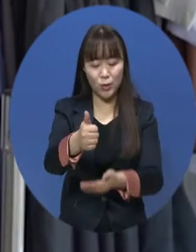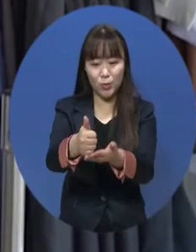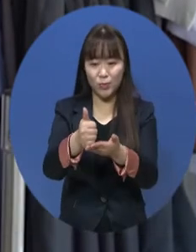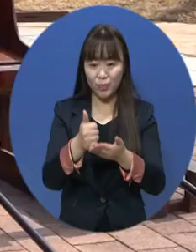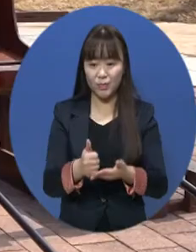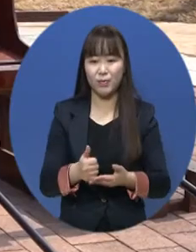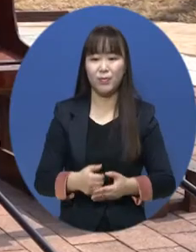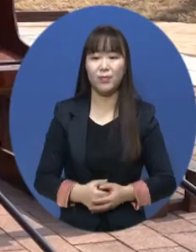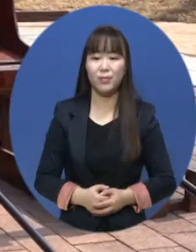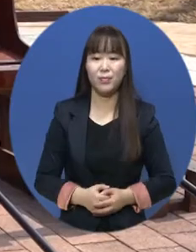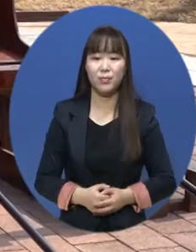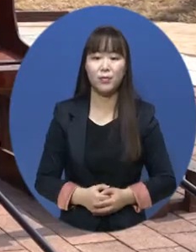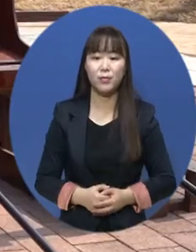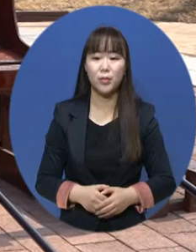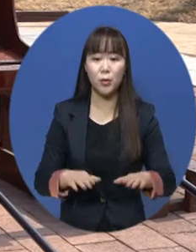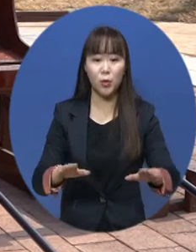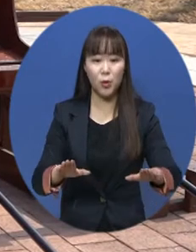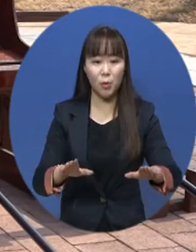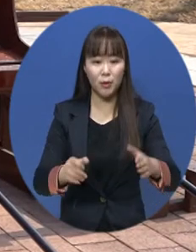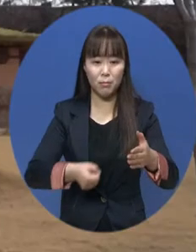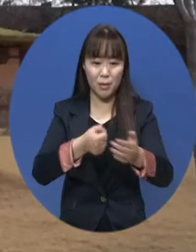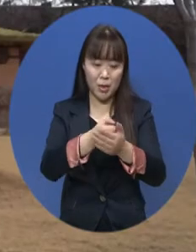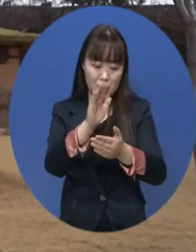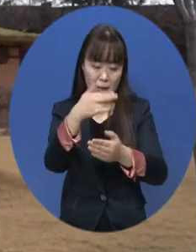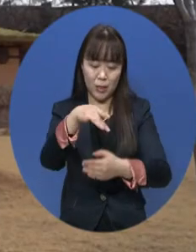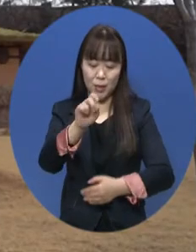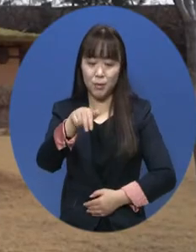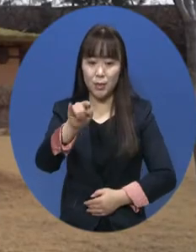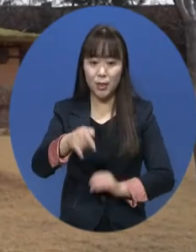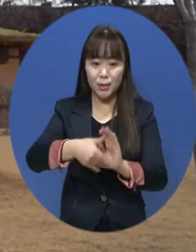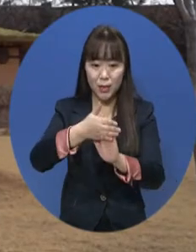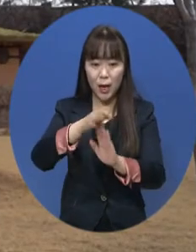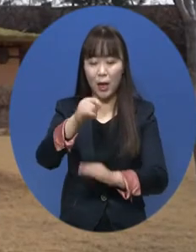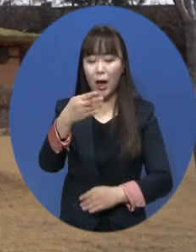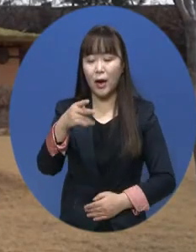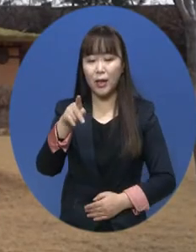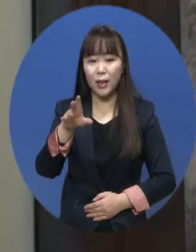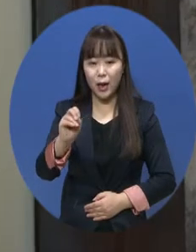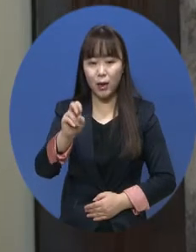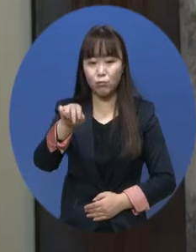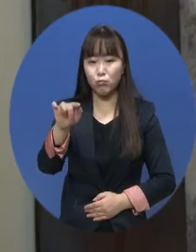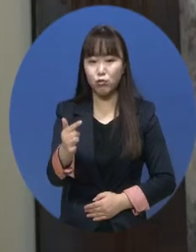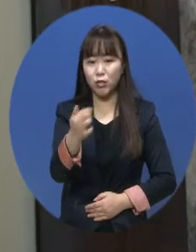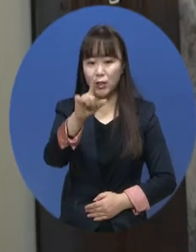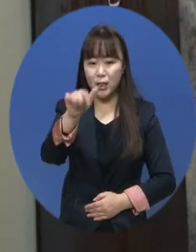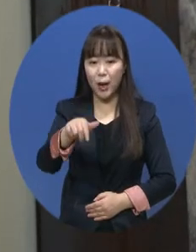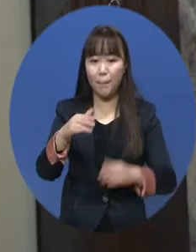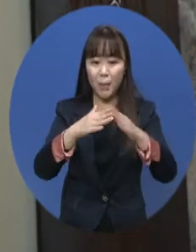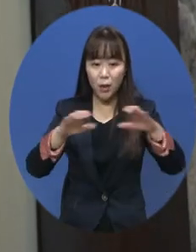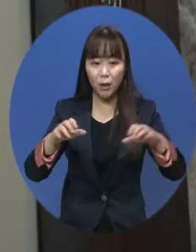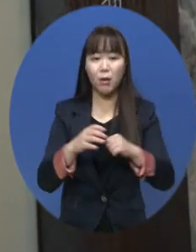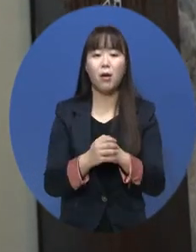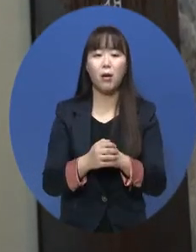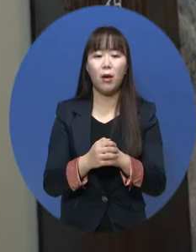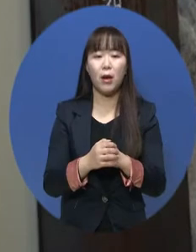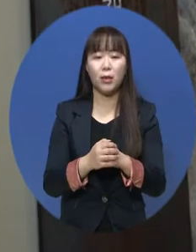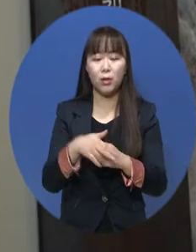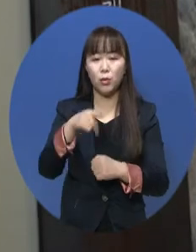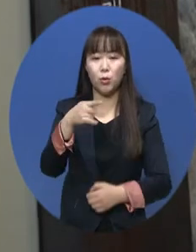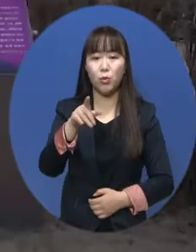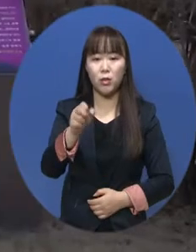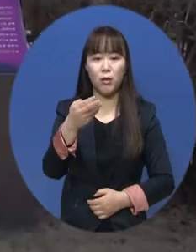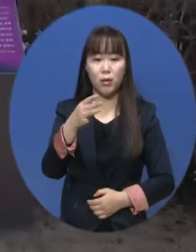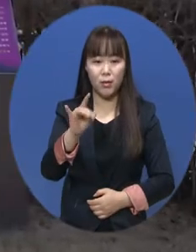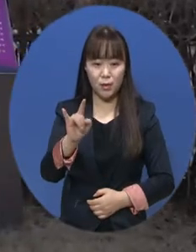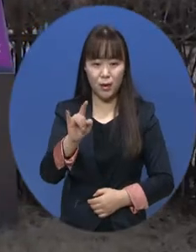초대합니다. 이번에 대상지로 선정된 김제시의 아리랑 문학마을은 조정래 작가의 소설 아리랑에 등장했던